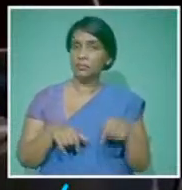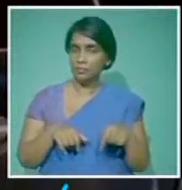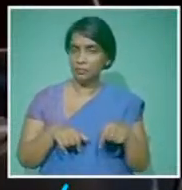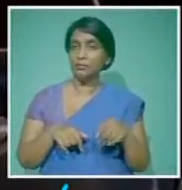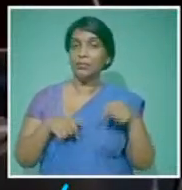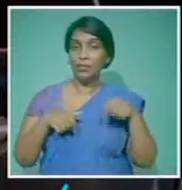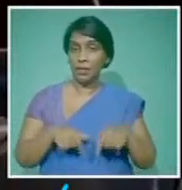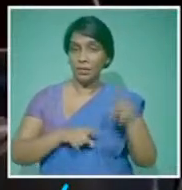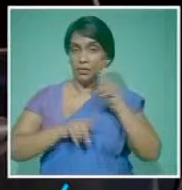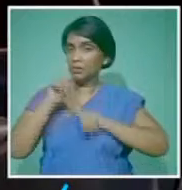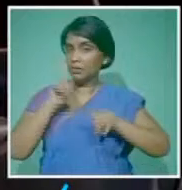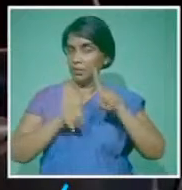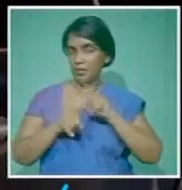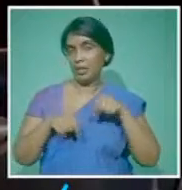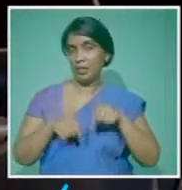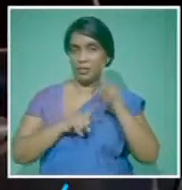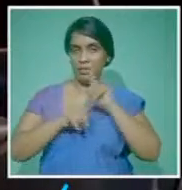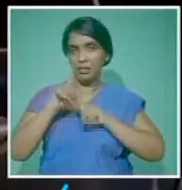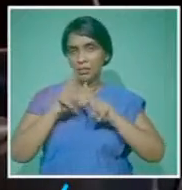අද කතා කරාට